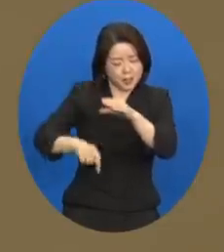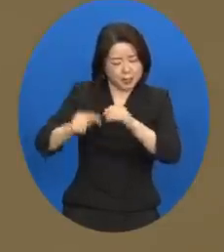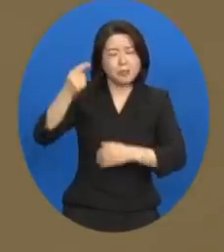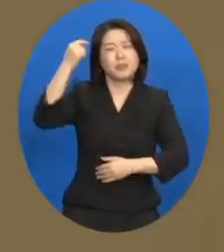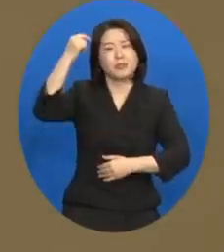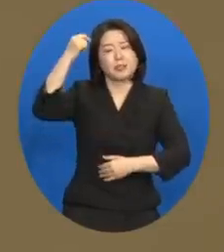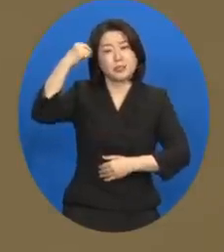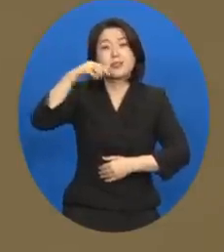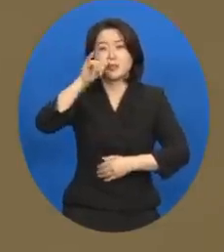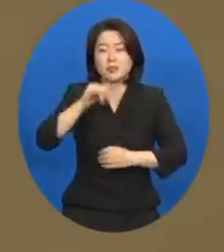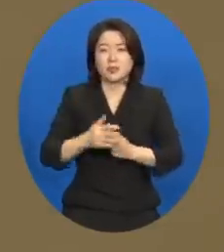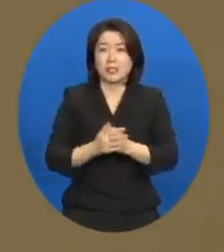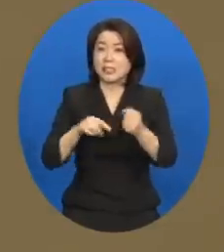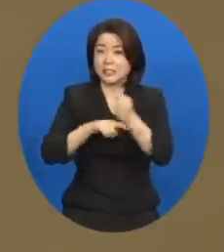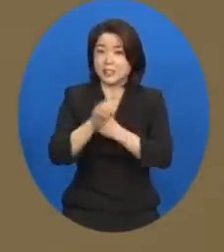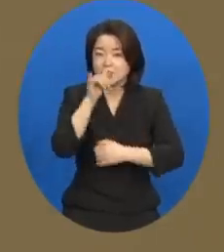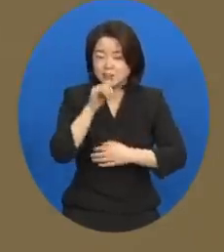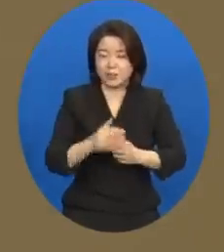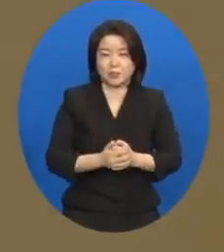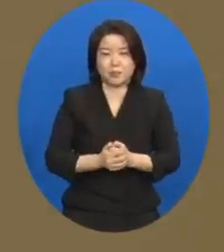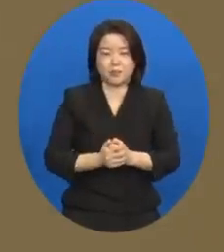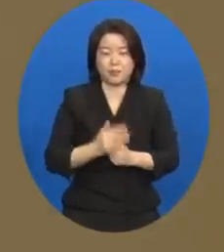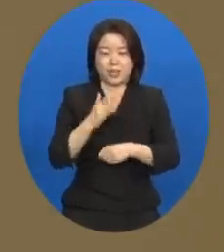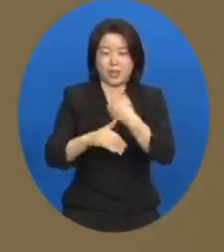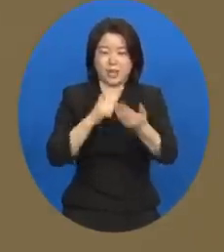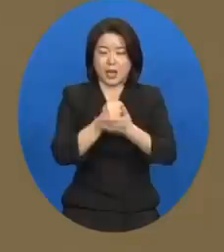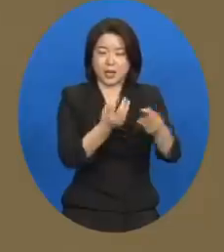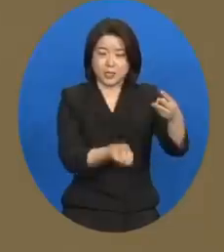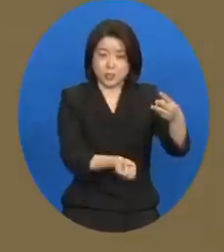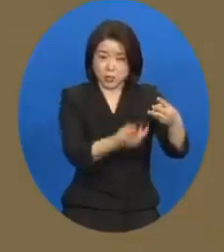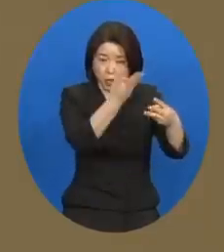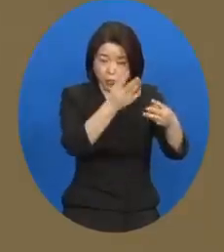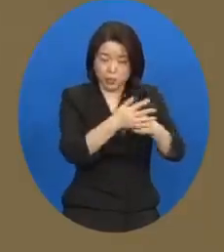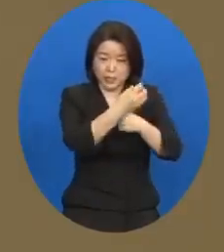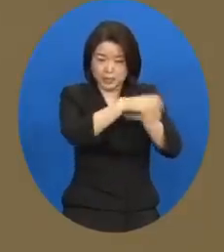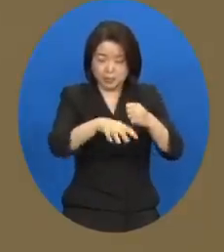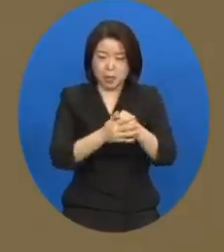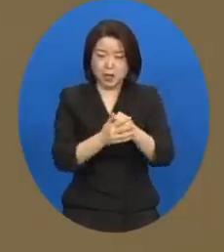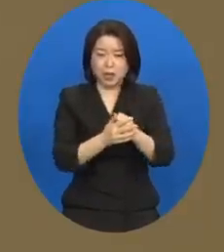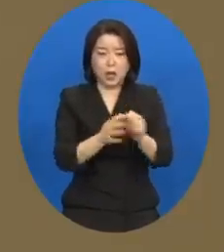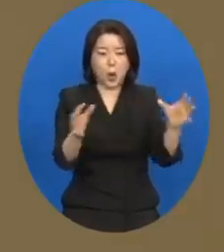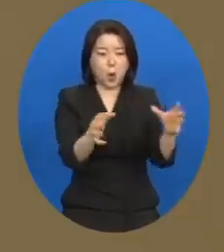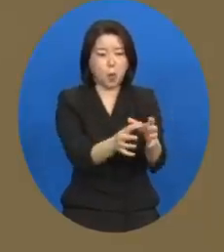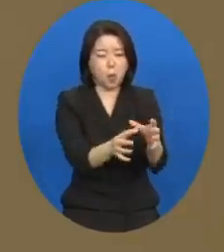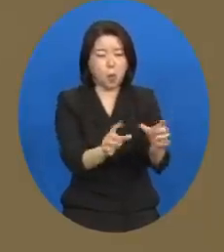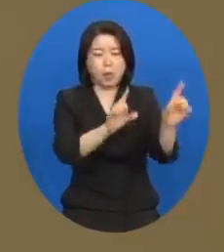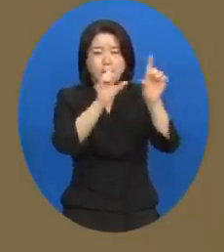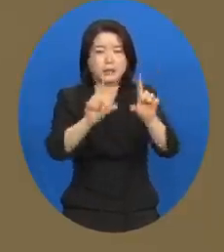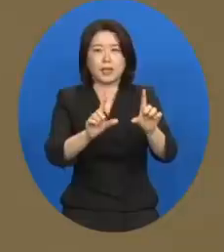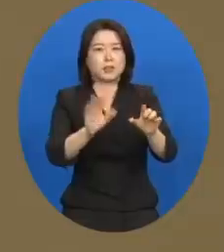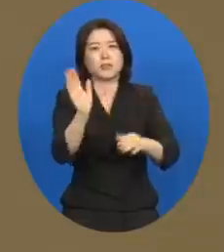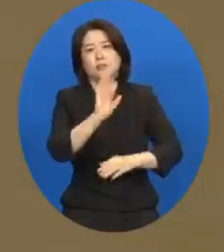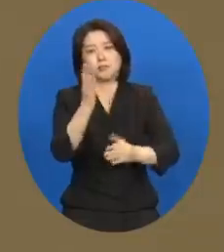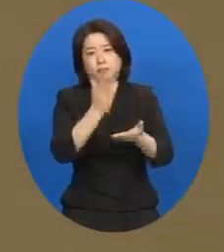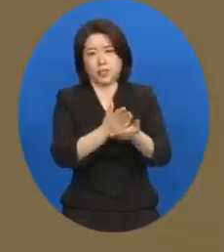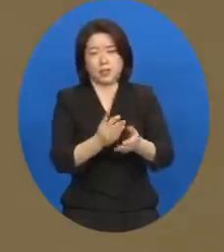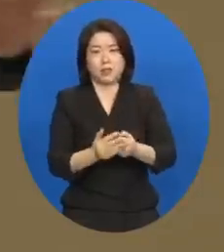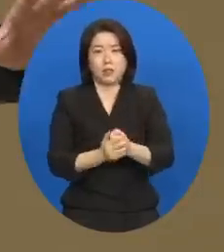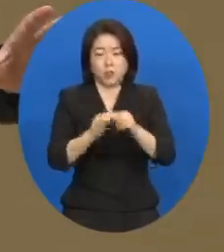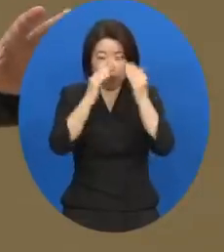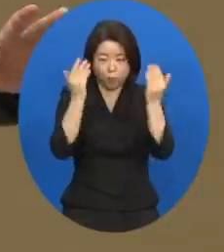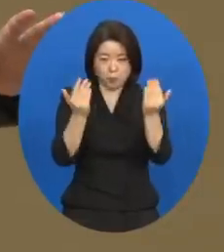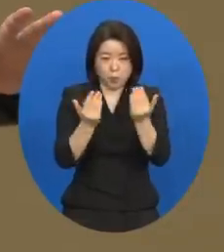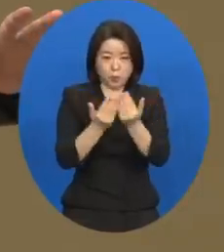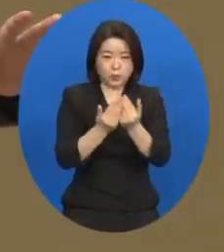있습니다. 하나님은 레위 지파가 함께 몰려 살지 않게 하셨어요. 모든 지파